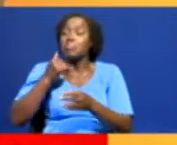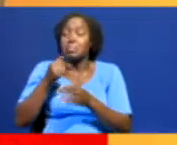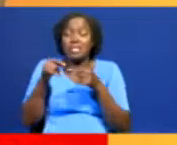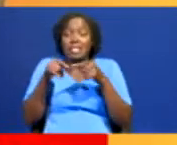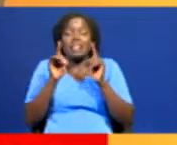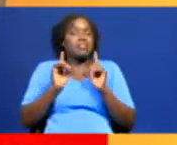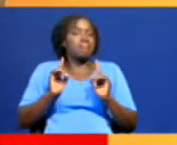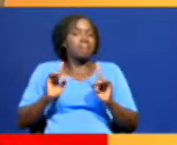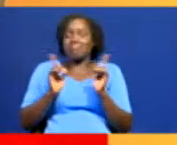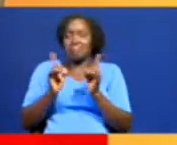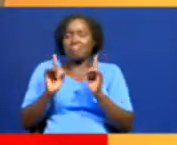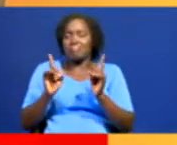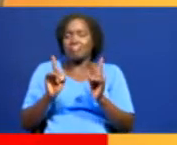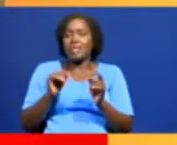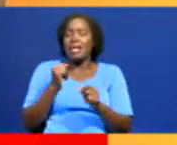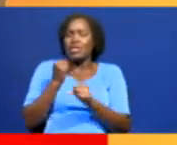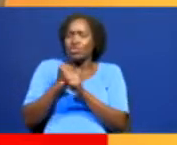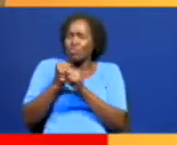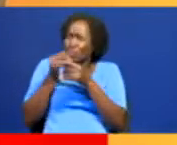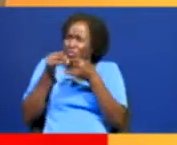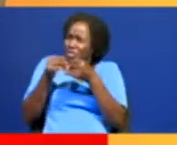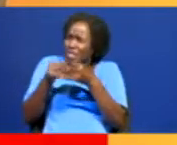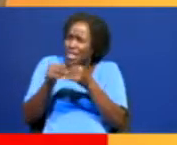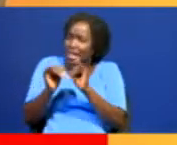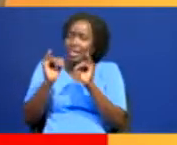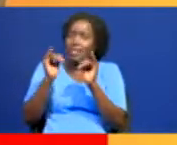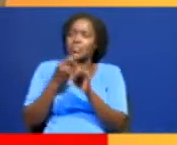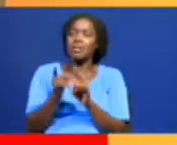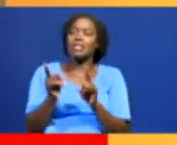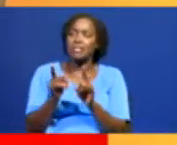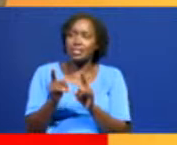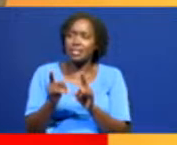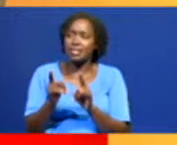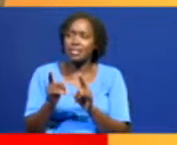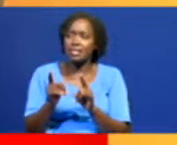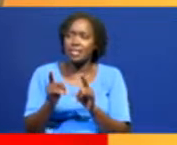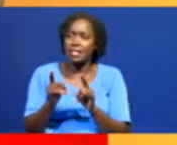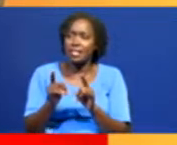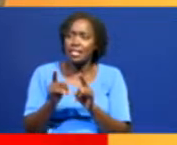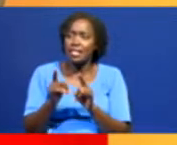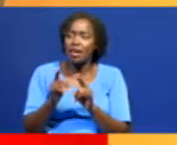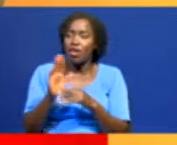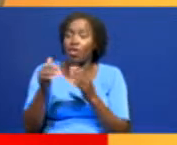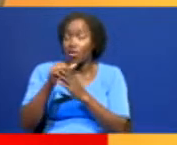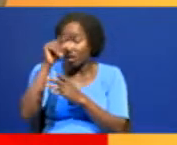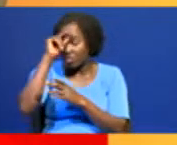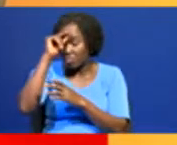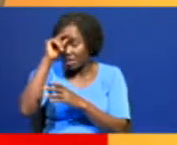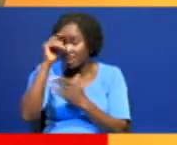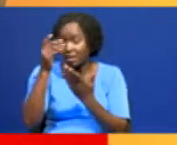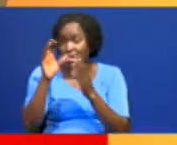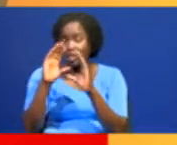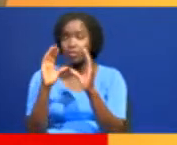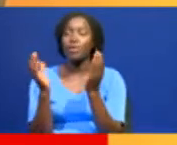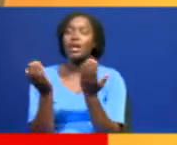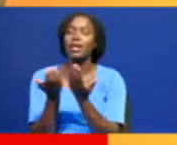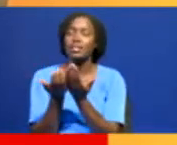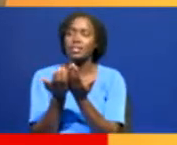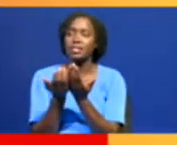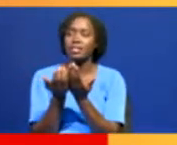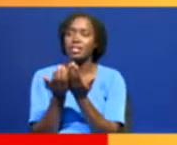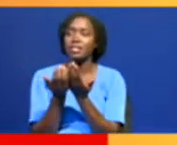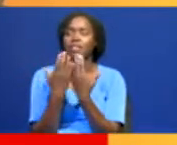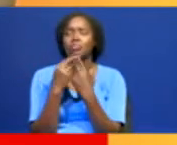wamefanya sasa. Mm-hmm. Wamefanya, wamejaribu. No. Pia na ni serikali zote katika nchi hii ya dunia,